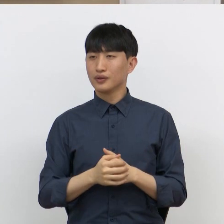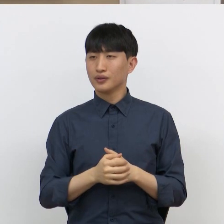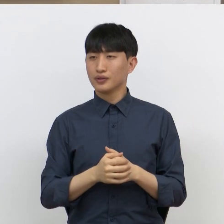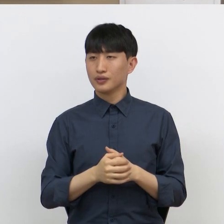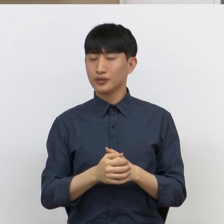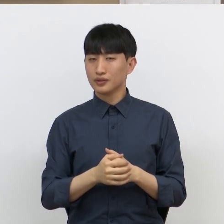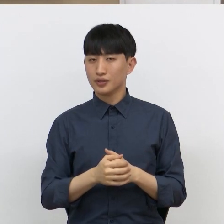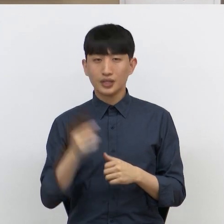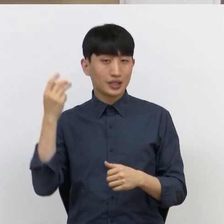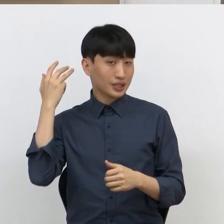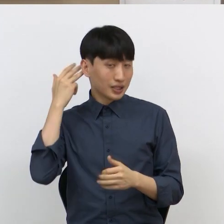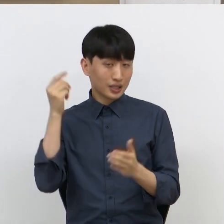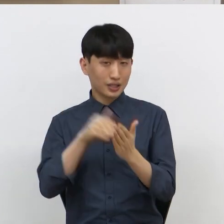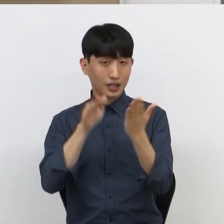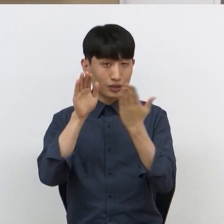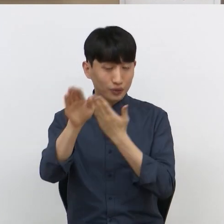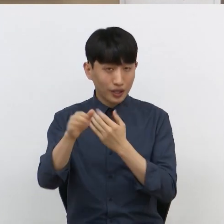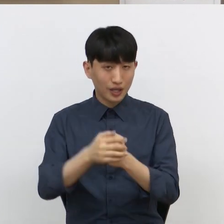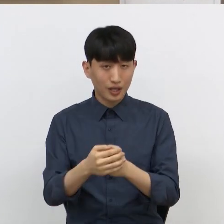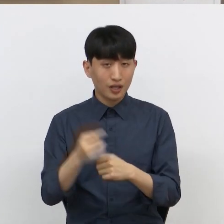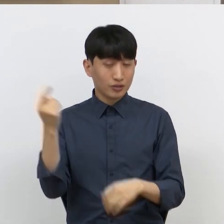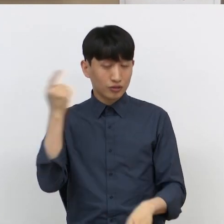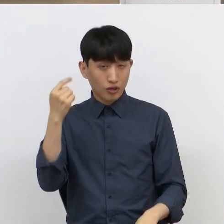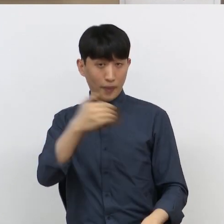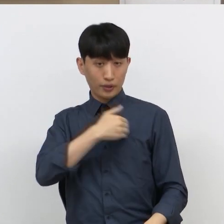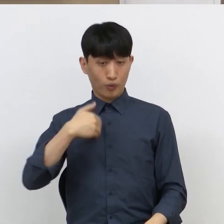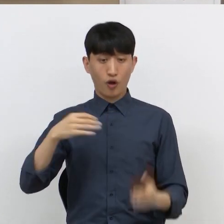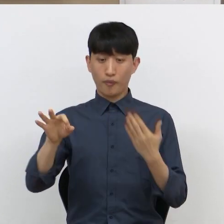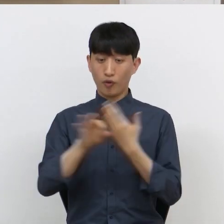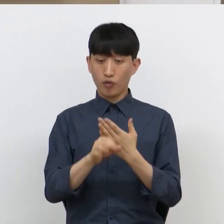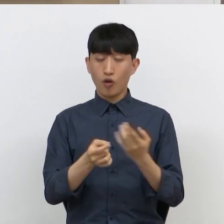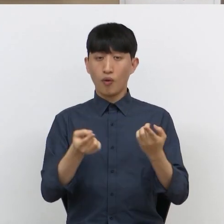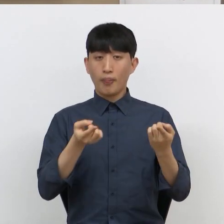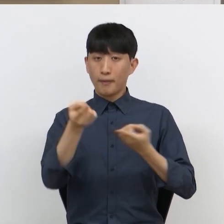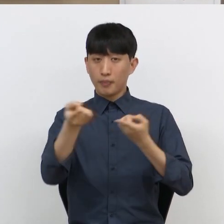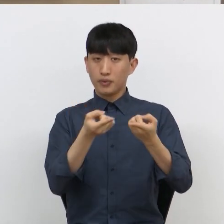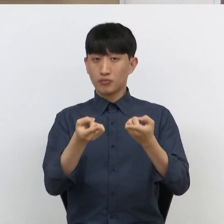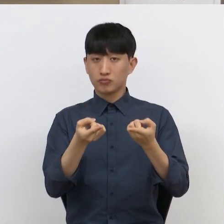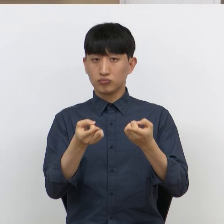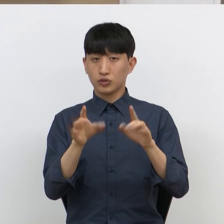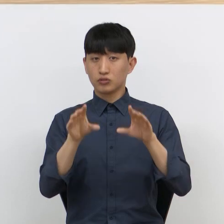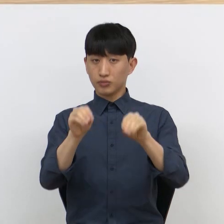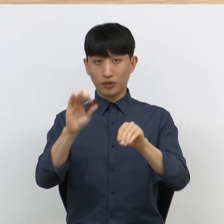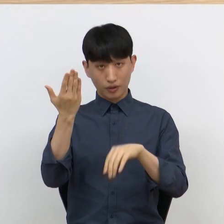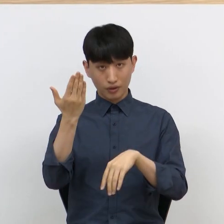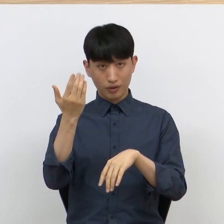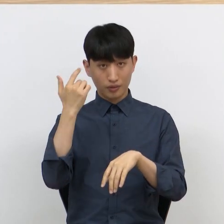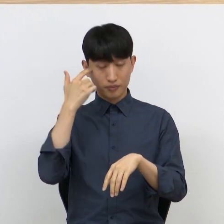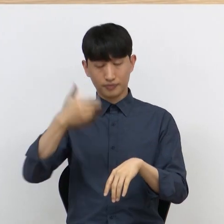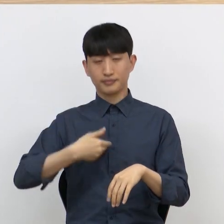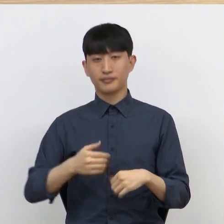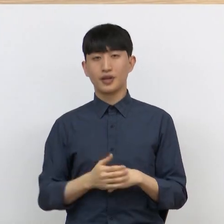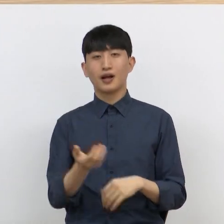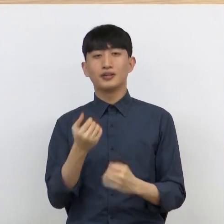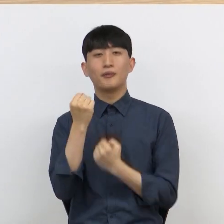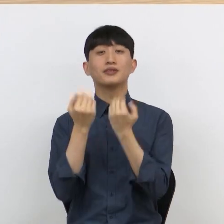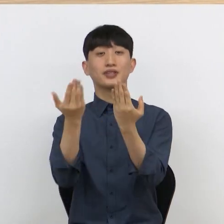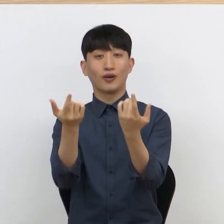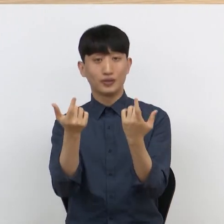후 주관적으로 청취에 만족한다면 매핑을 중단해도 괜찮을까요? 이런 첫 번째 질문이 있습니다. 네, 아까 설명드린